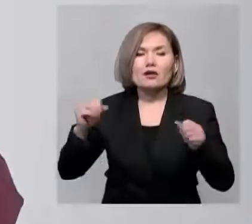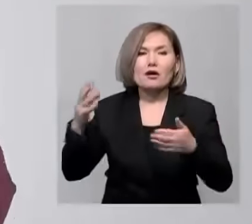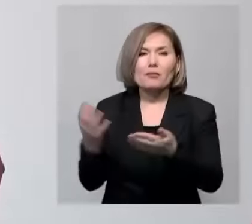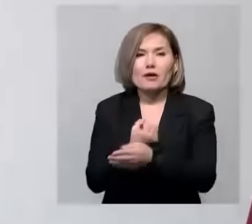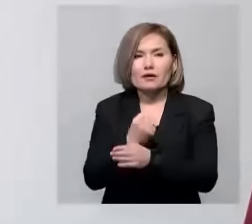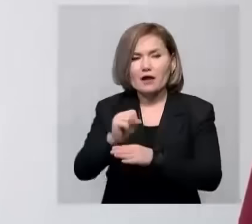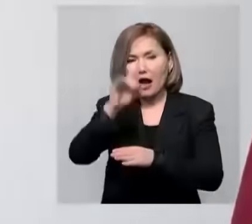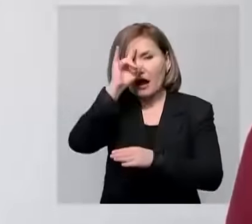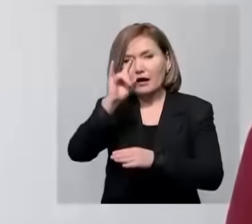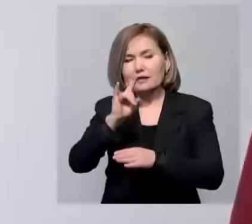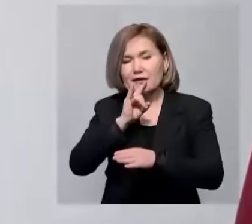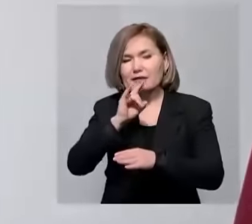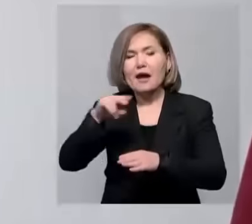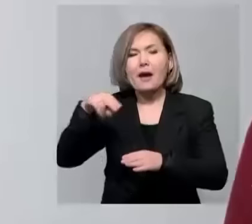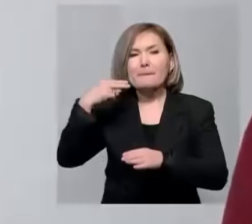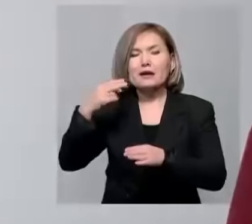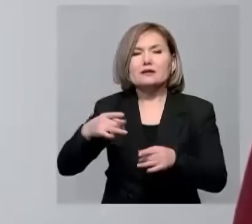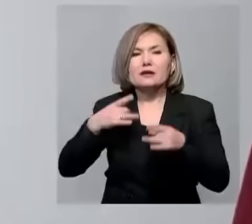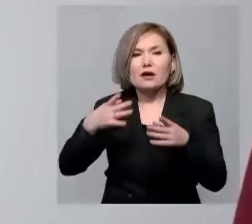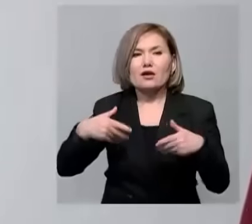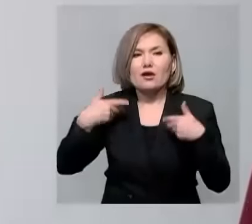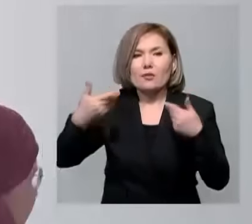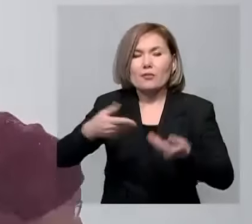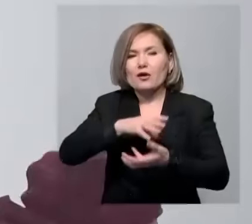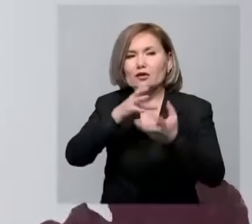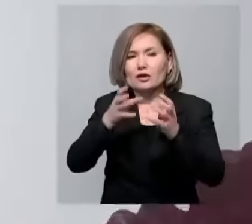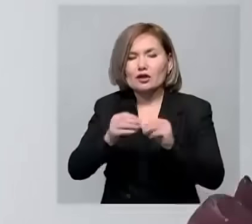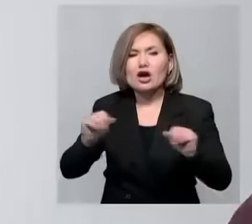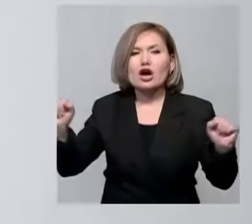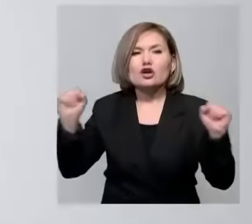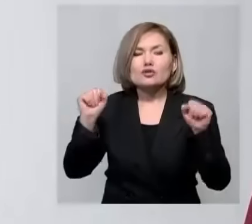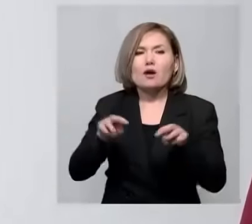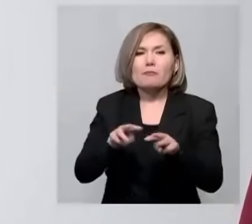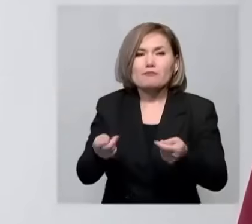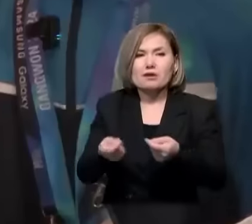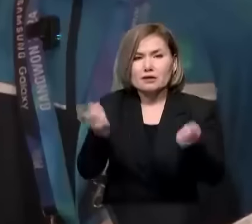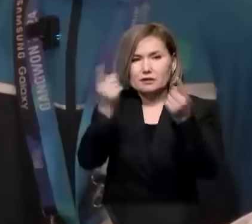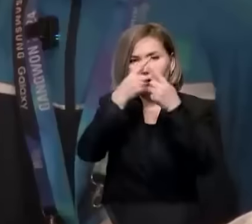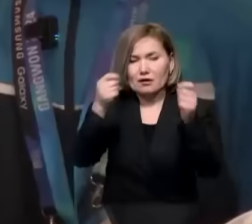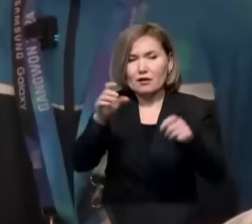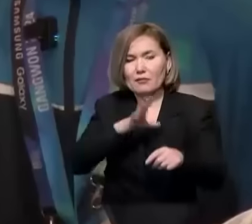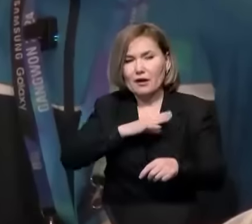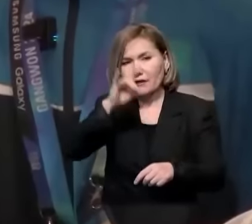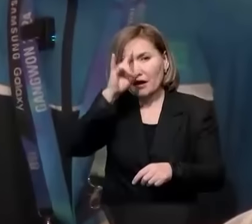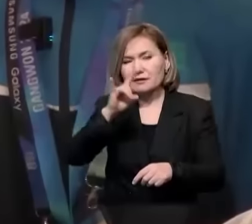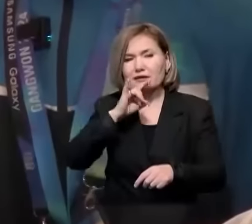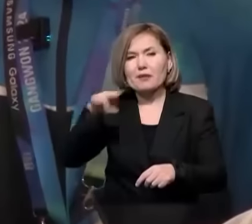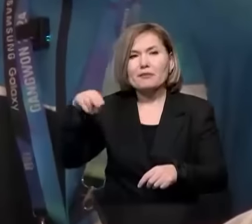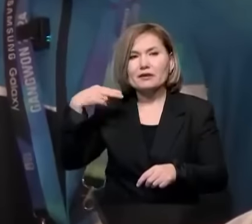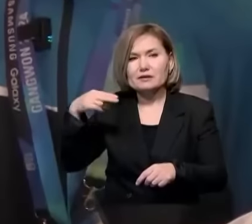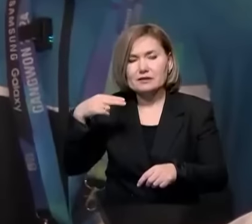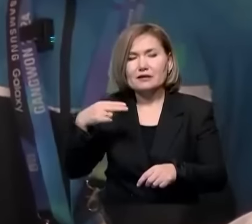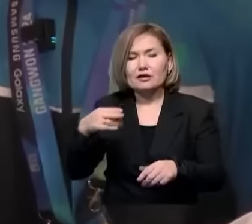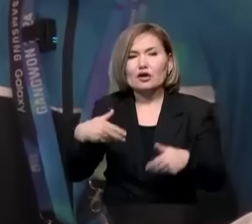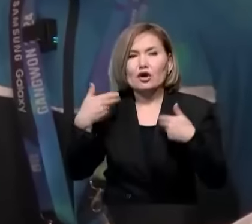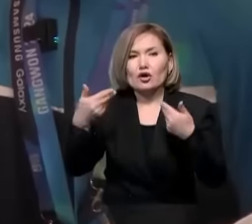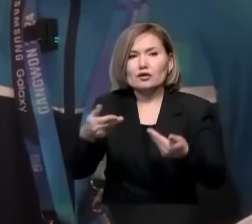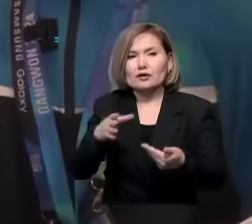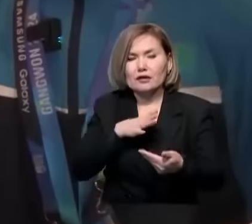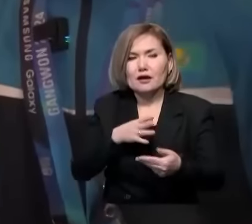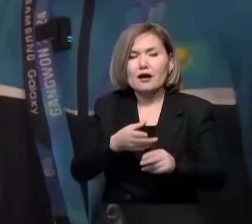Қазақстан президентінің сәлемін оған еліміздің туризм және спорт министрі жеткізді. Опередил всех своих соперников.